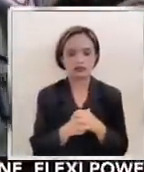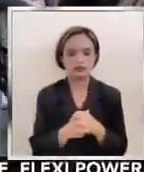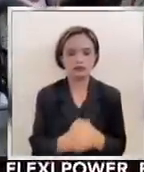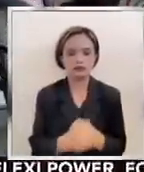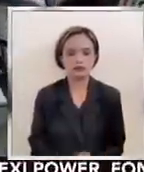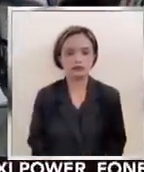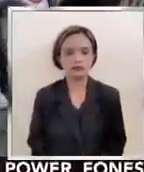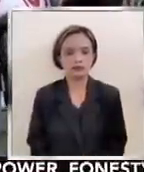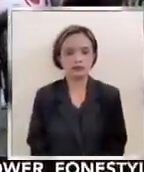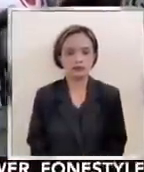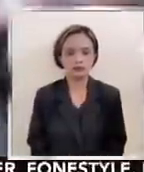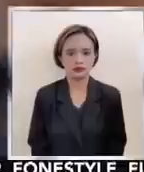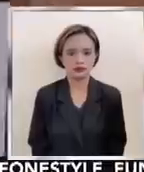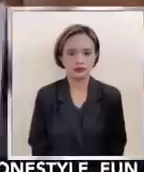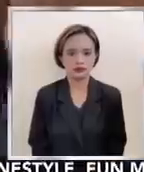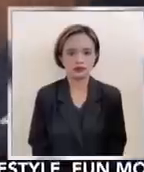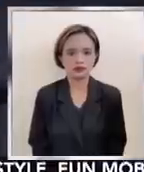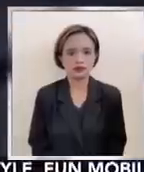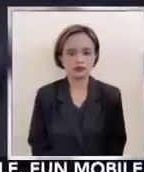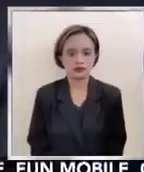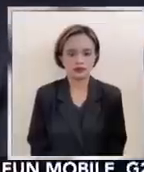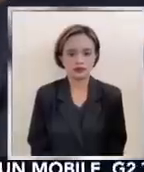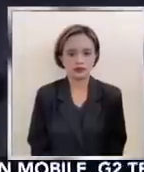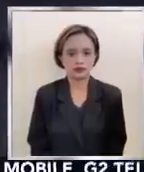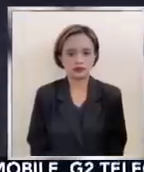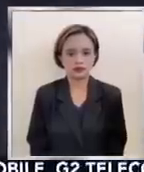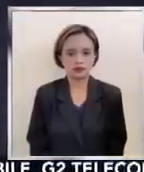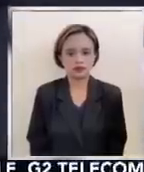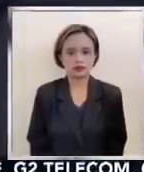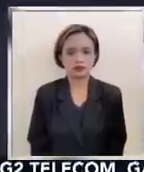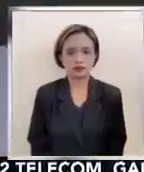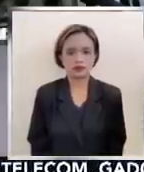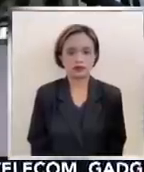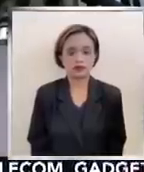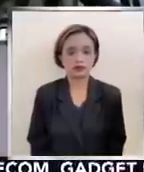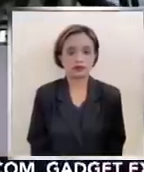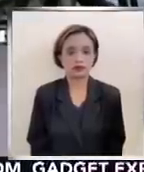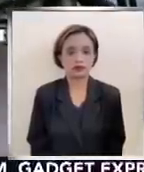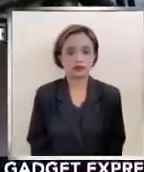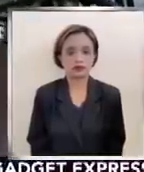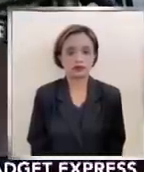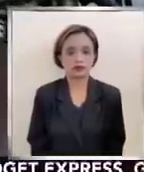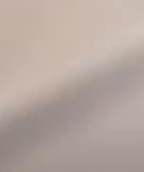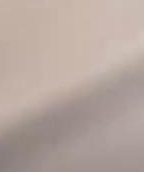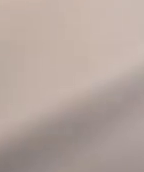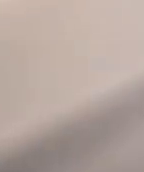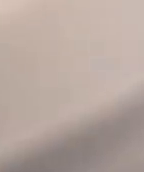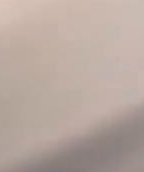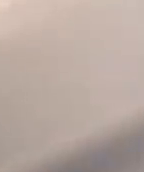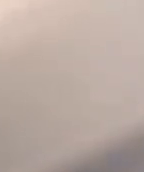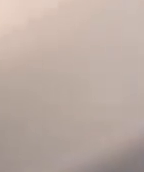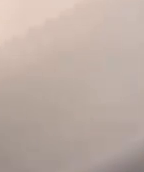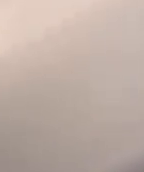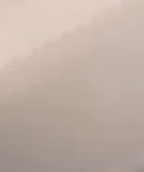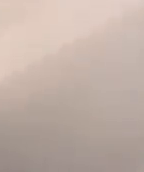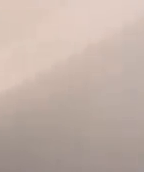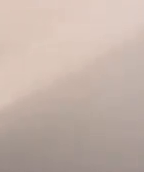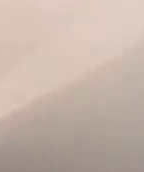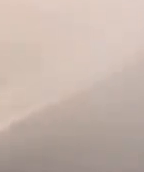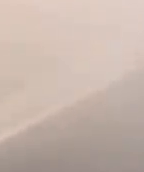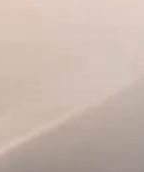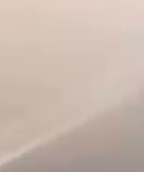News, Salima Refran. At Emil Sumangil, nakatuto kami 24 oras. Hindi natutulog ang mga